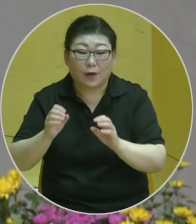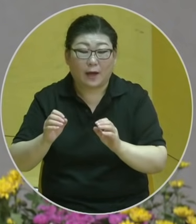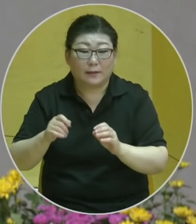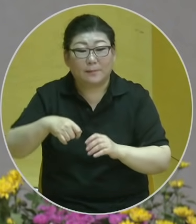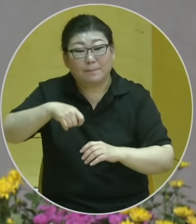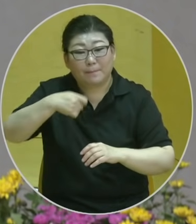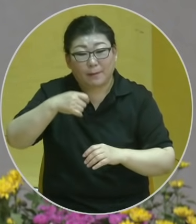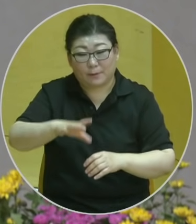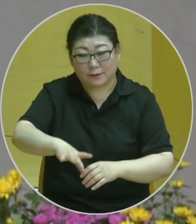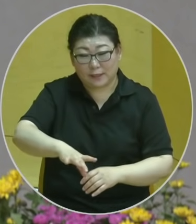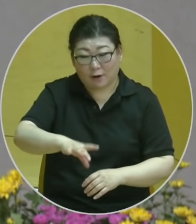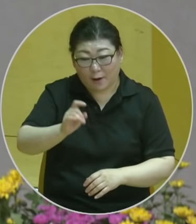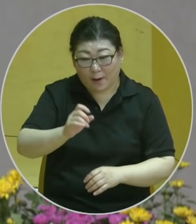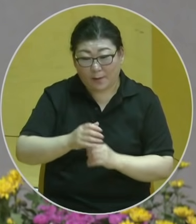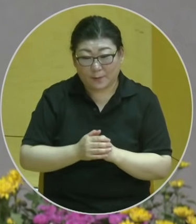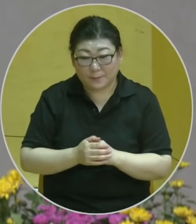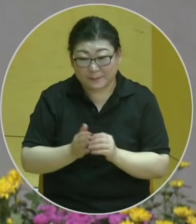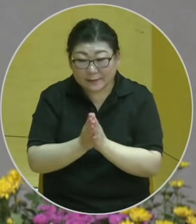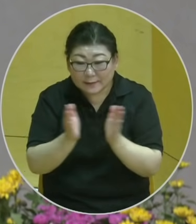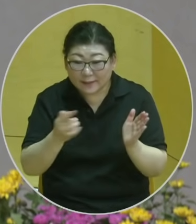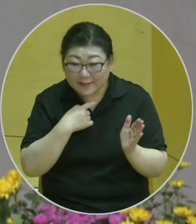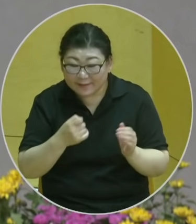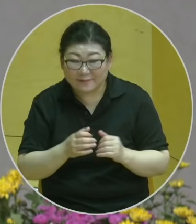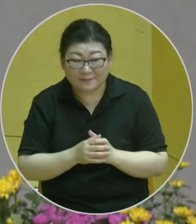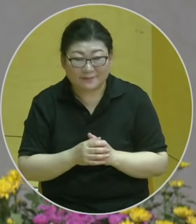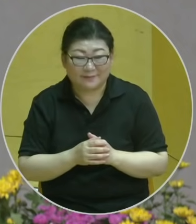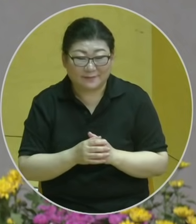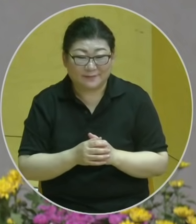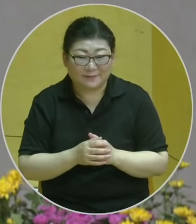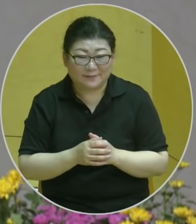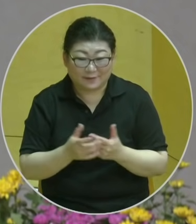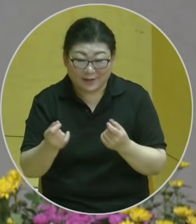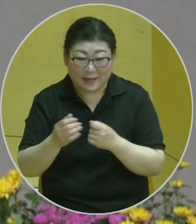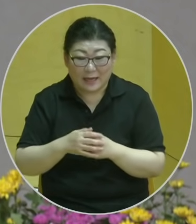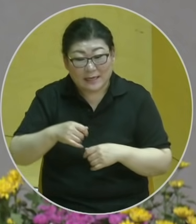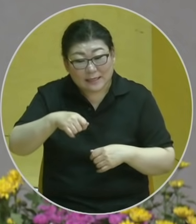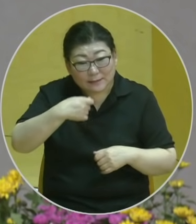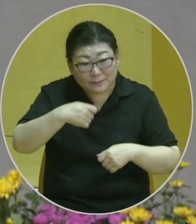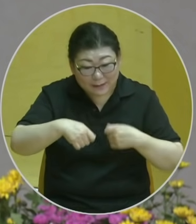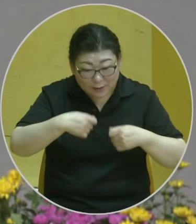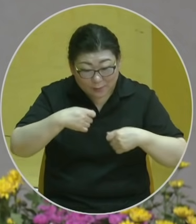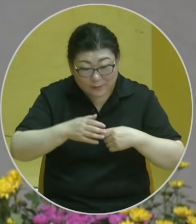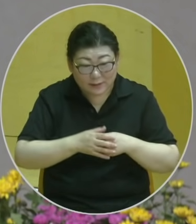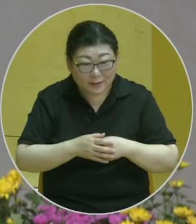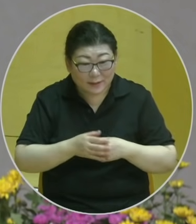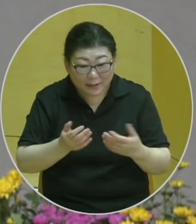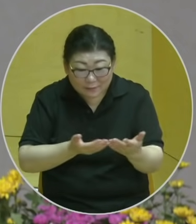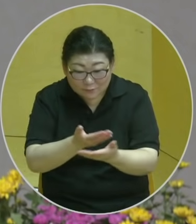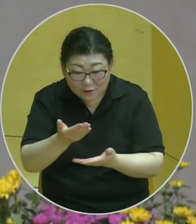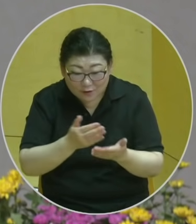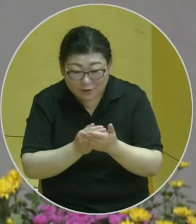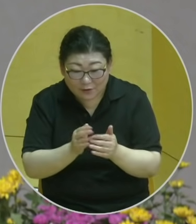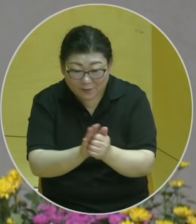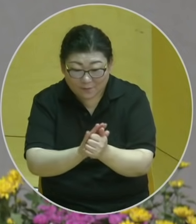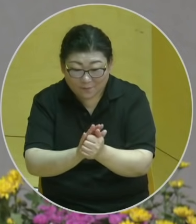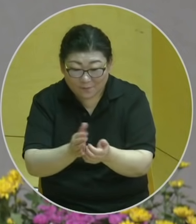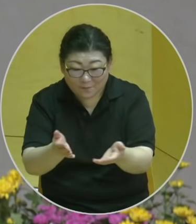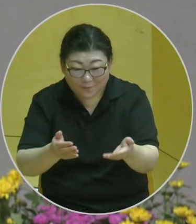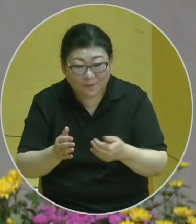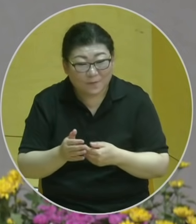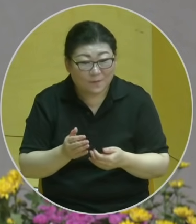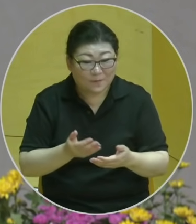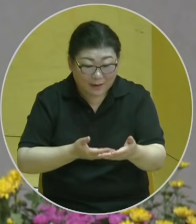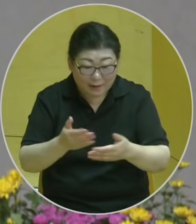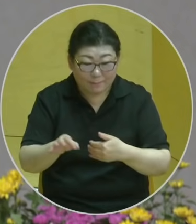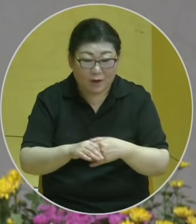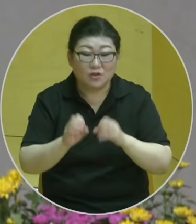시도했던 사람이라고 전도를 연구하는 사람들이 그렇게 얘기합니다. 음식을 먹으면서 대접하면서 전도할 때 전도가 잘